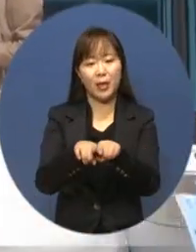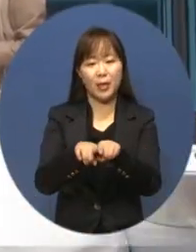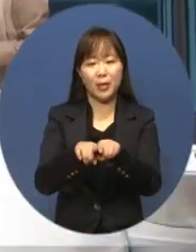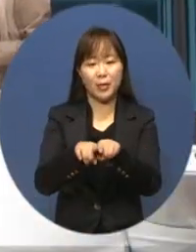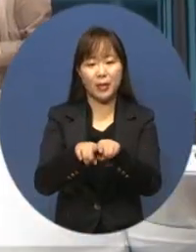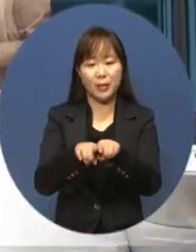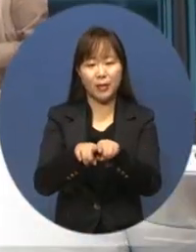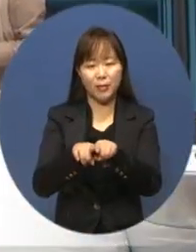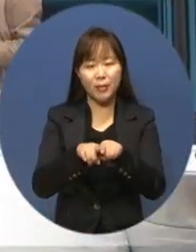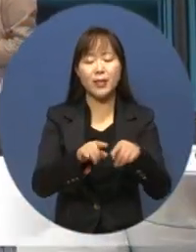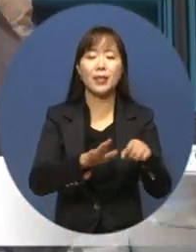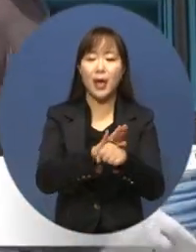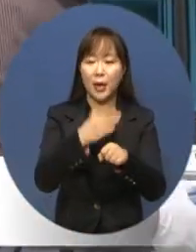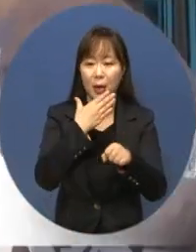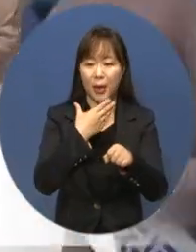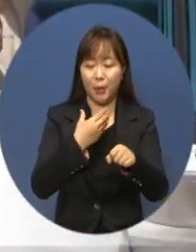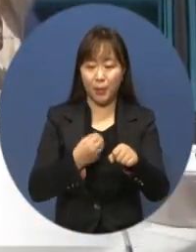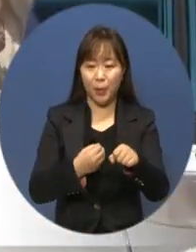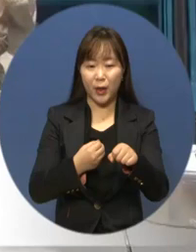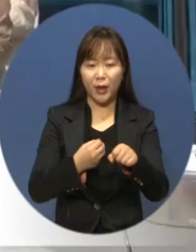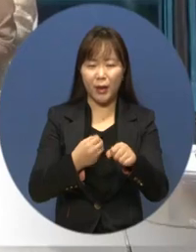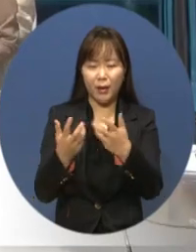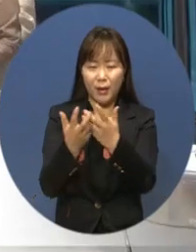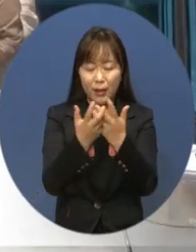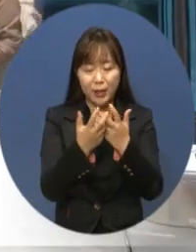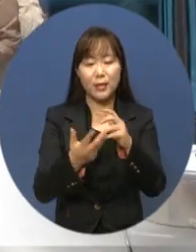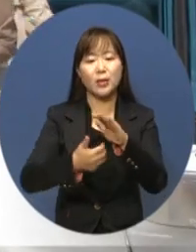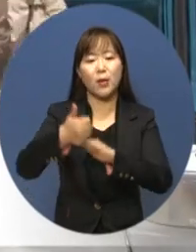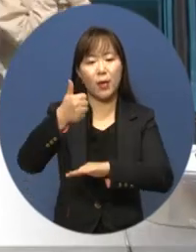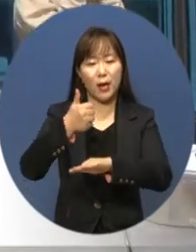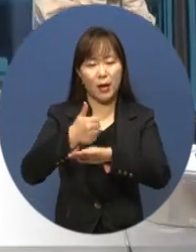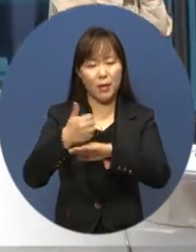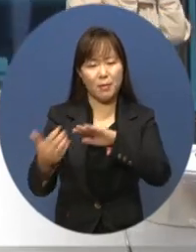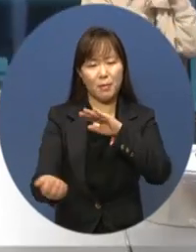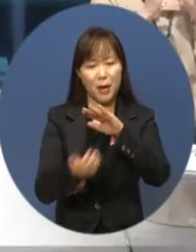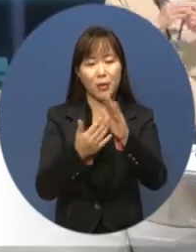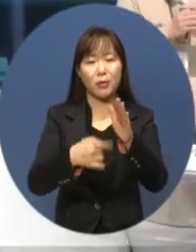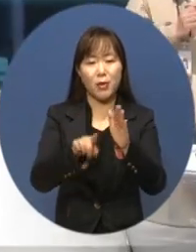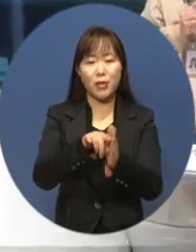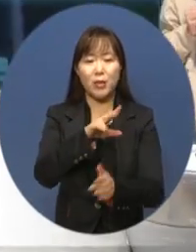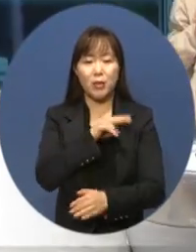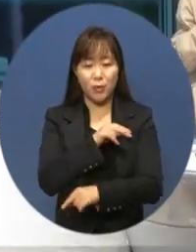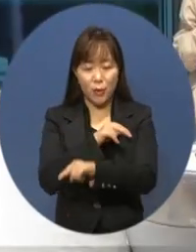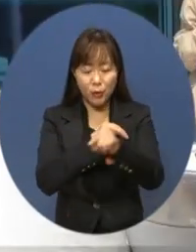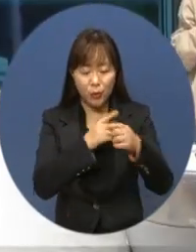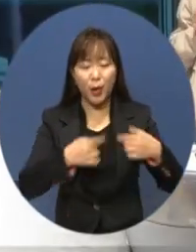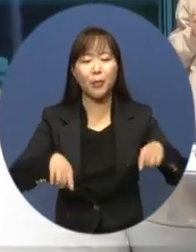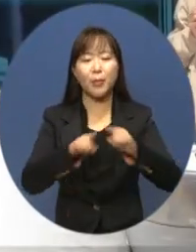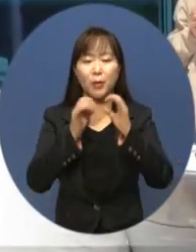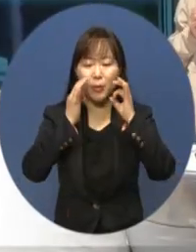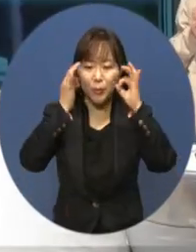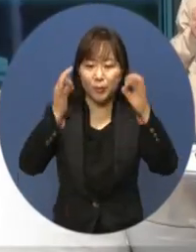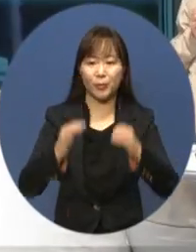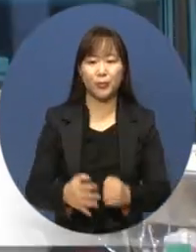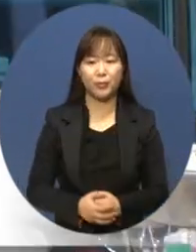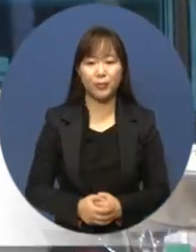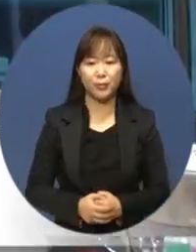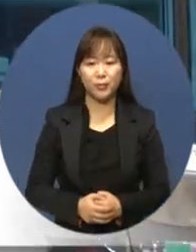사랑과 행복이 넘치는 그런 복합할 수 있도록 의원들이 그쪽 노력을